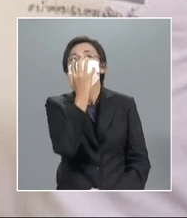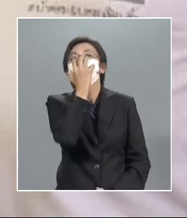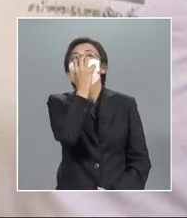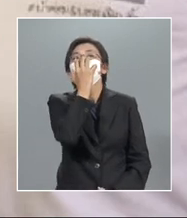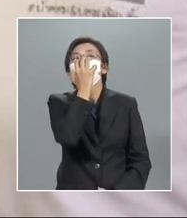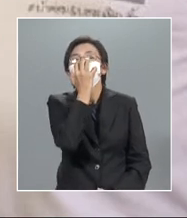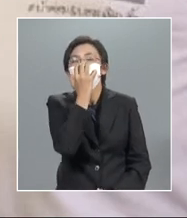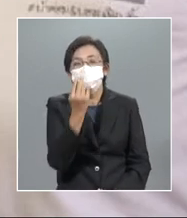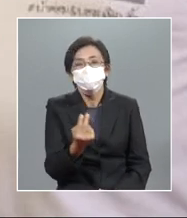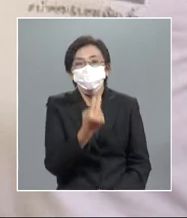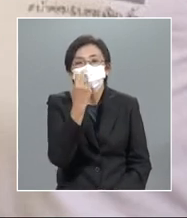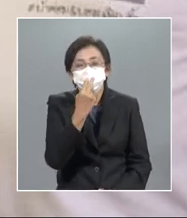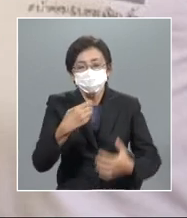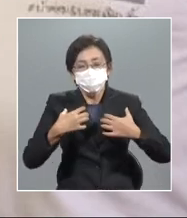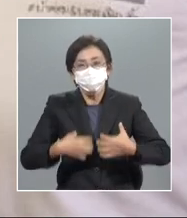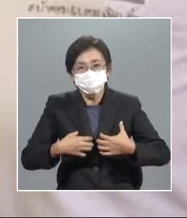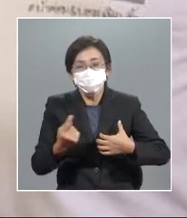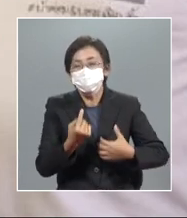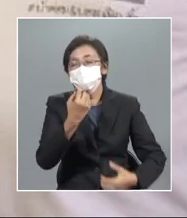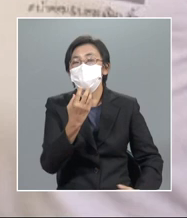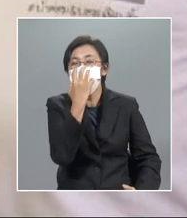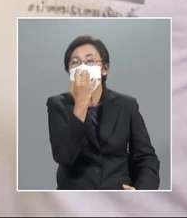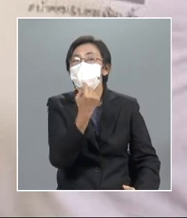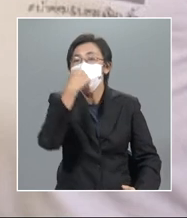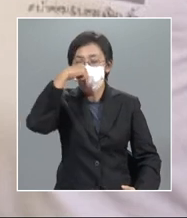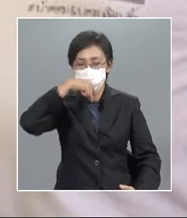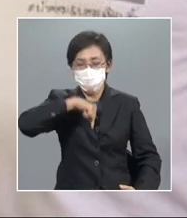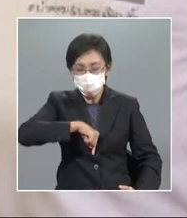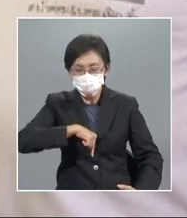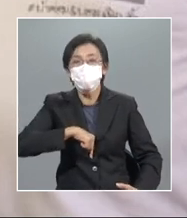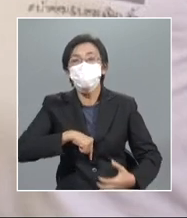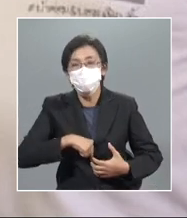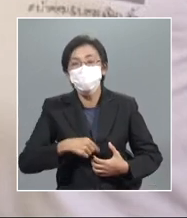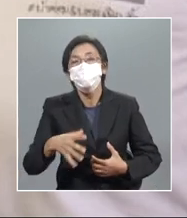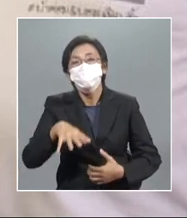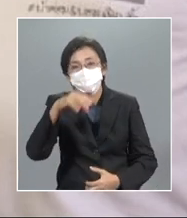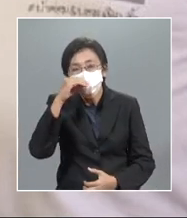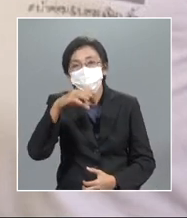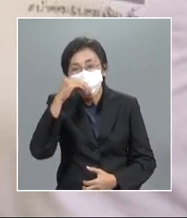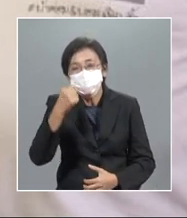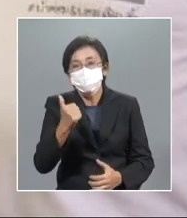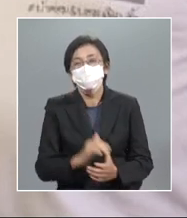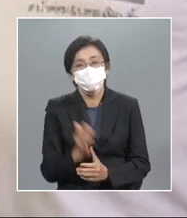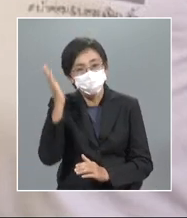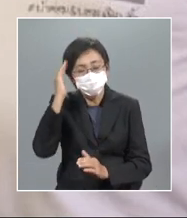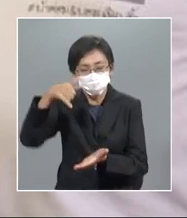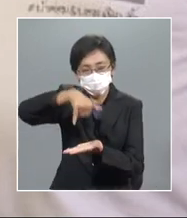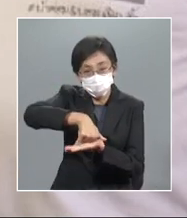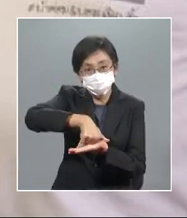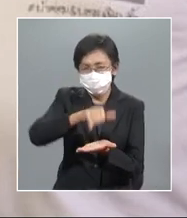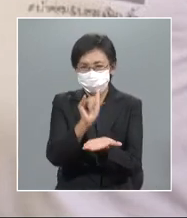ที่ไปพยุงปอดโดยเอาเอาค่าทั้งปากนะผู้ชมครับหลังจากนั้นเนี่ยก็ให้นะค่อมแน่นอนคว่ำนะครับ